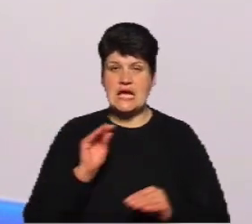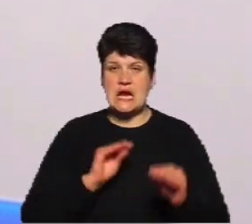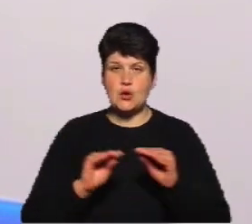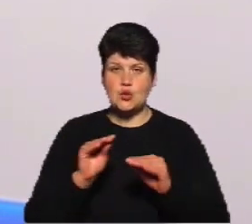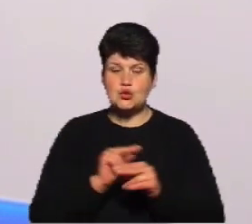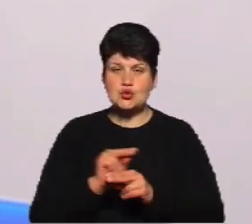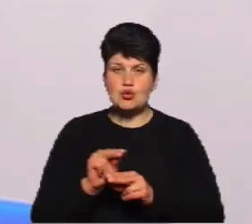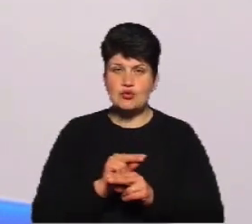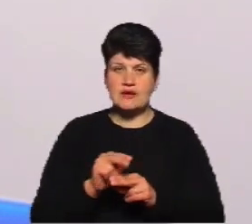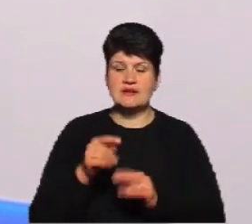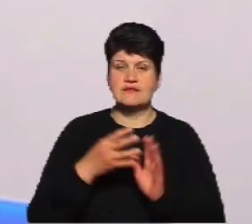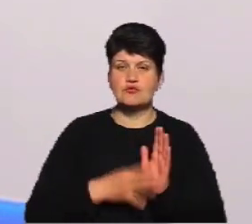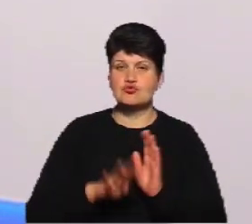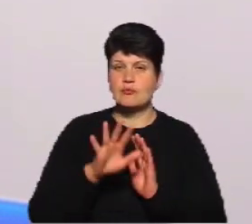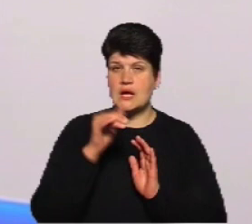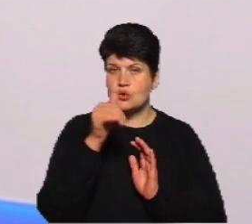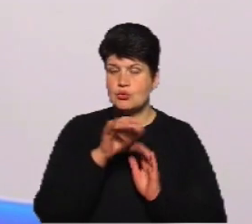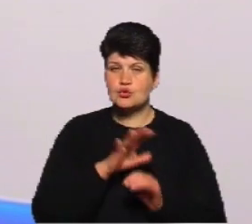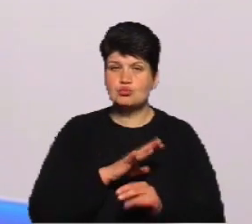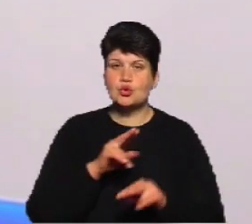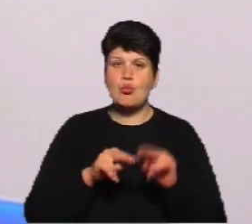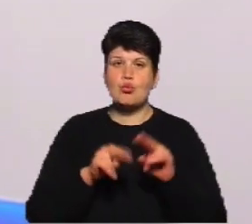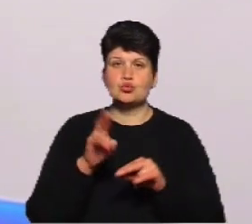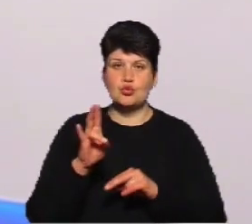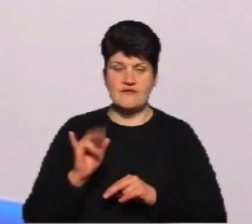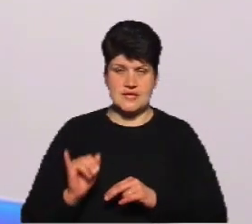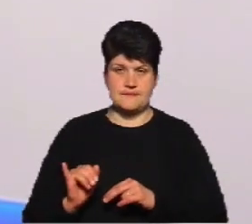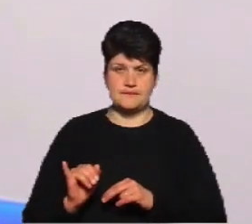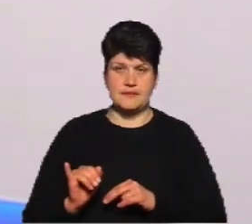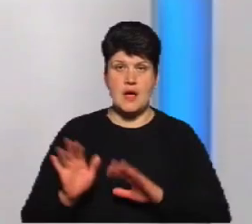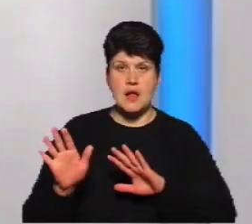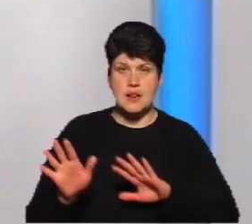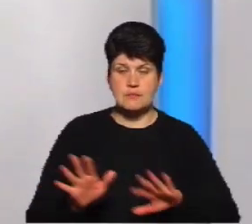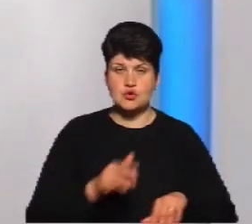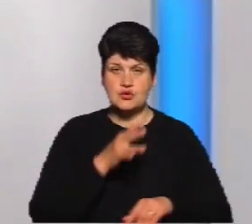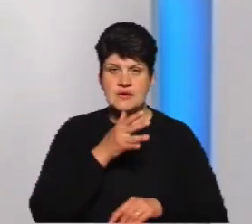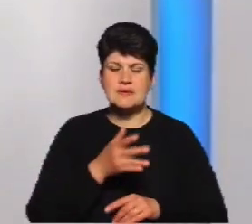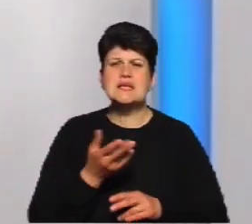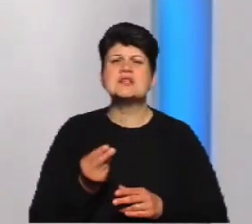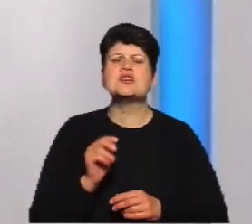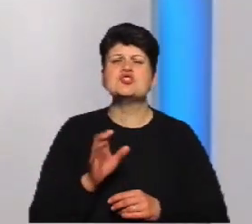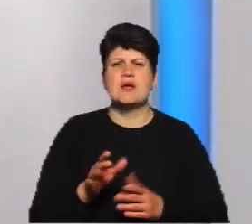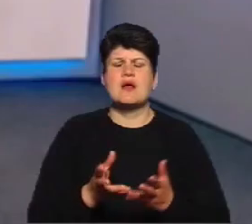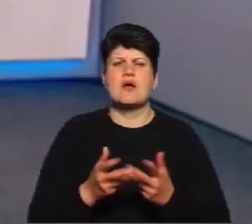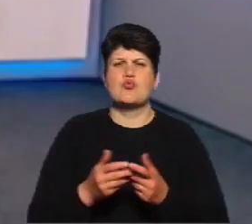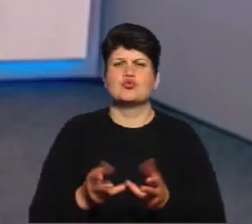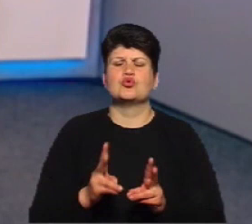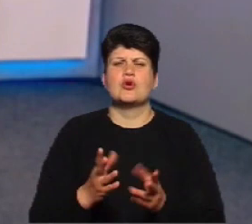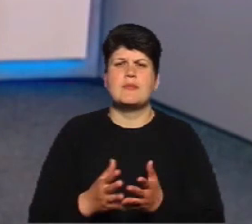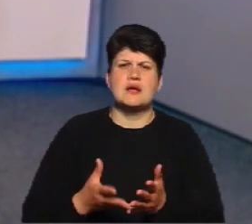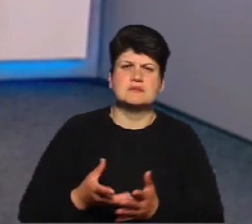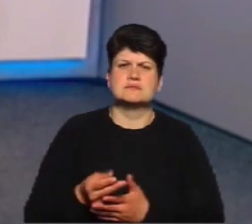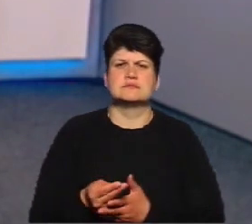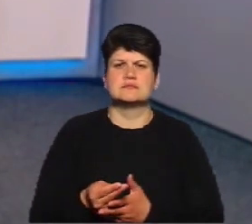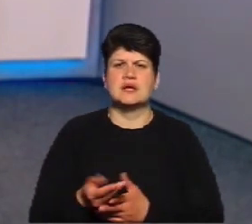в 95-му році були побудовані, але пройшов термін. За чий рахунок, хто має це фінансувати? Є якесь співфінансування, як раніше в